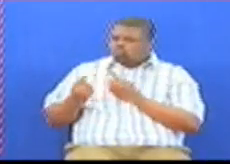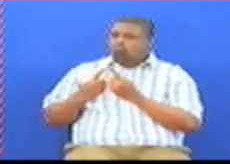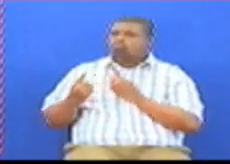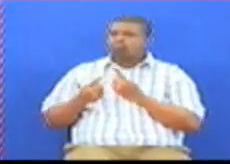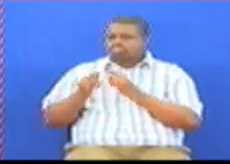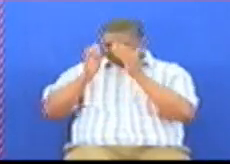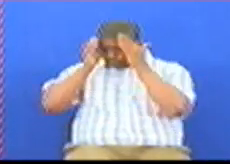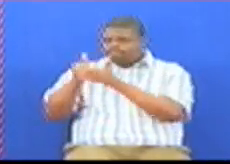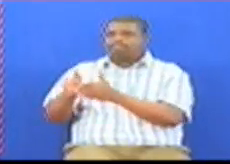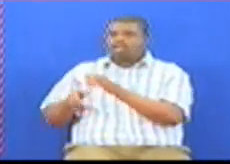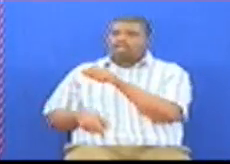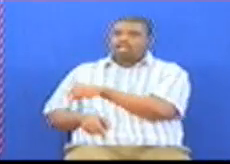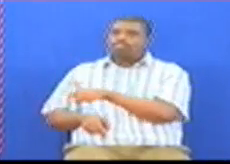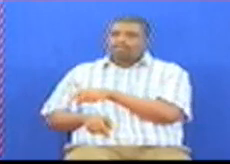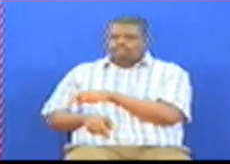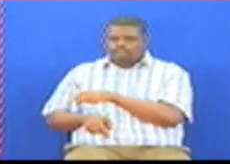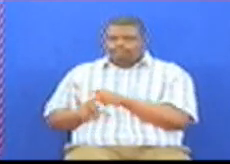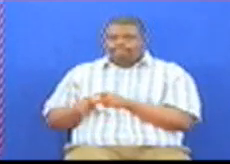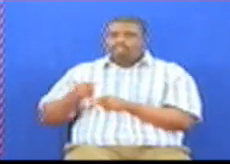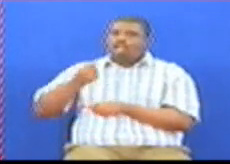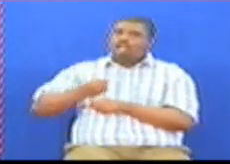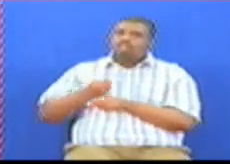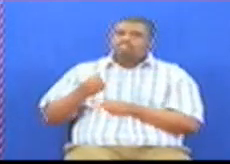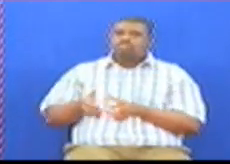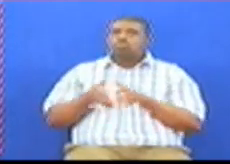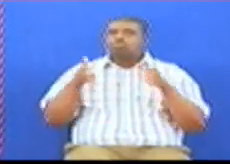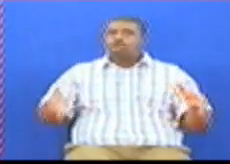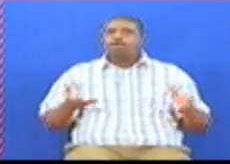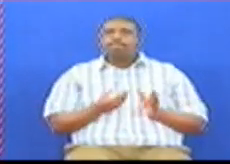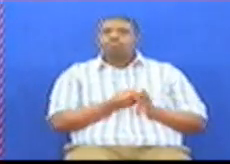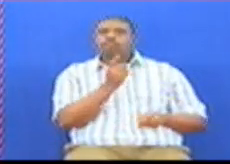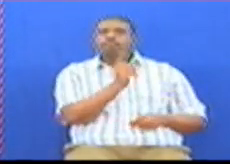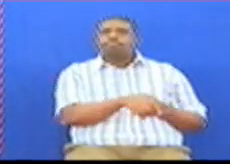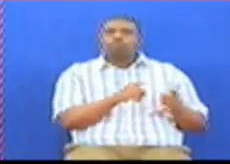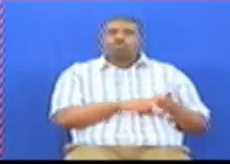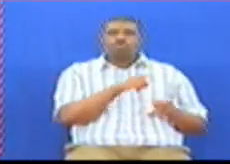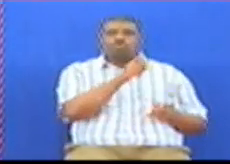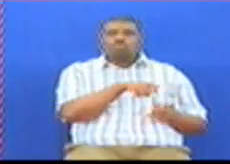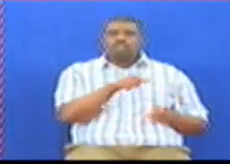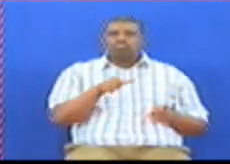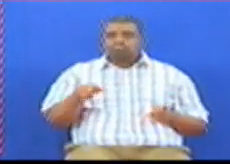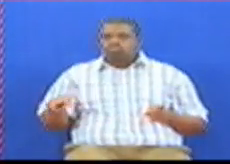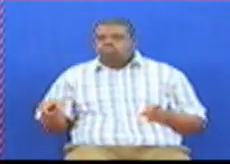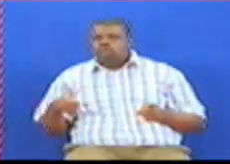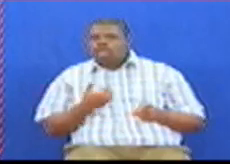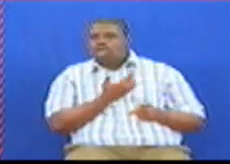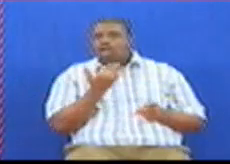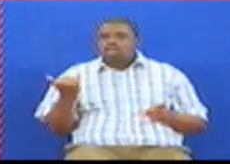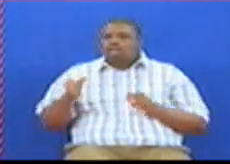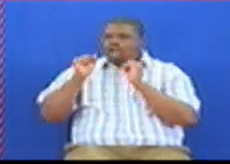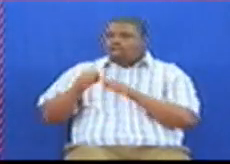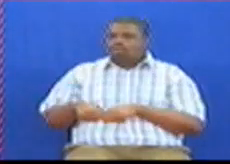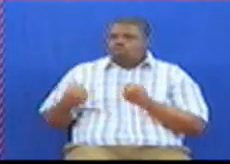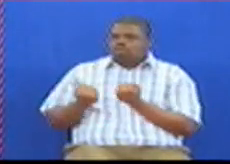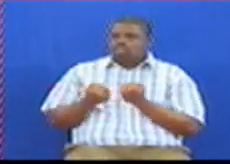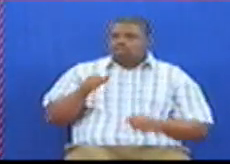hapa kwamba tunayo kazi kubwa kwa pamoja. Idadi ya watu tulionao lazima tuendane na namna ya